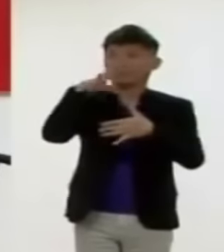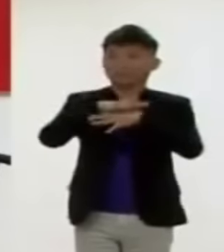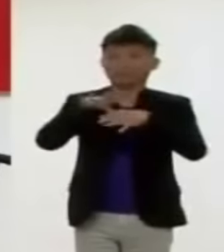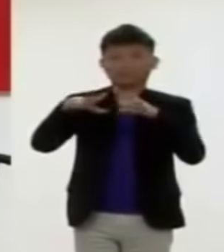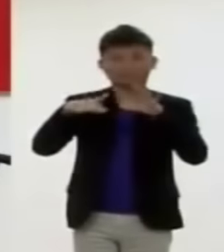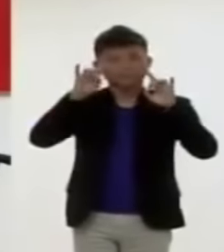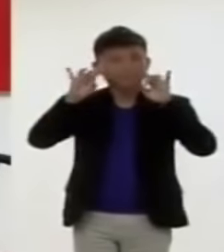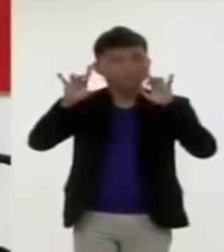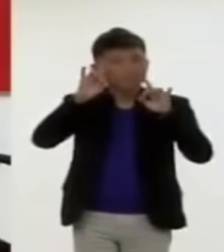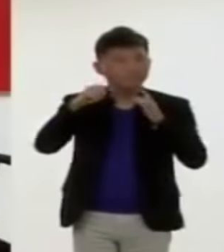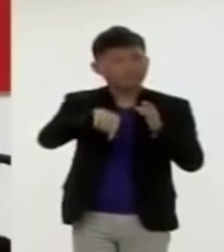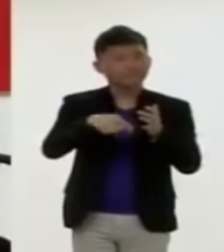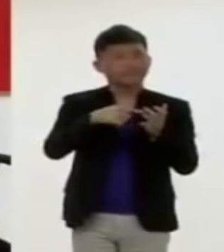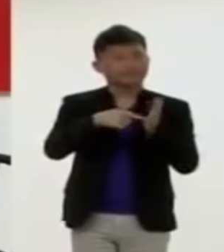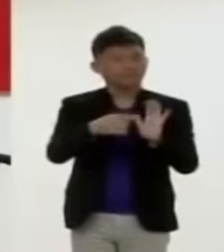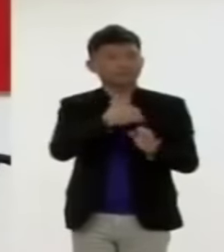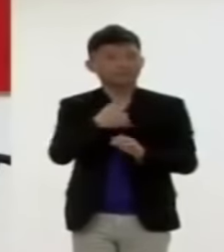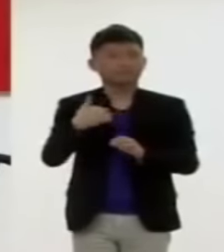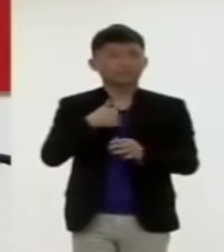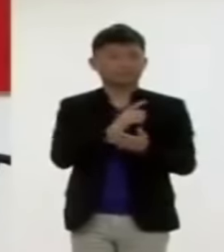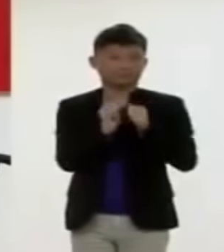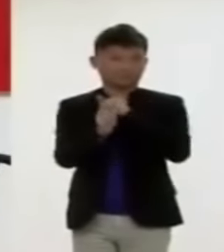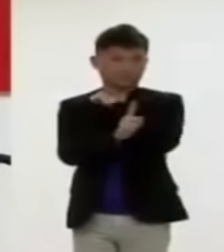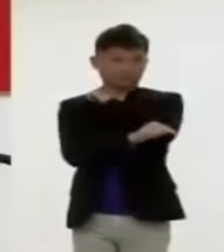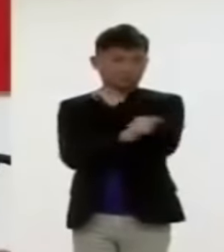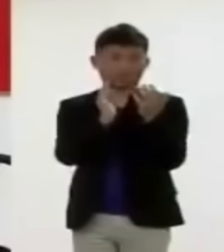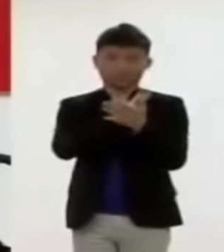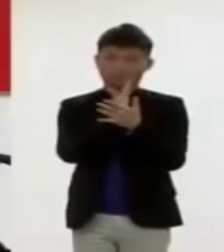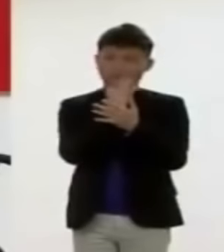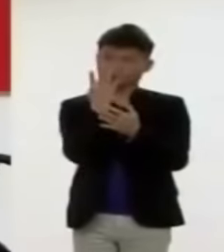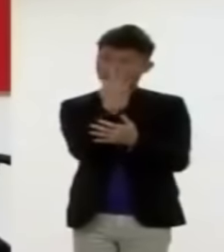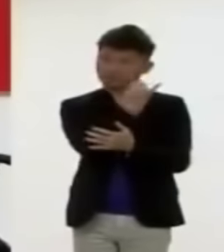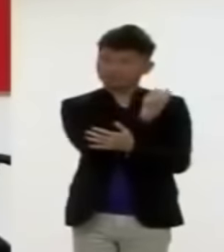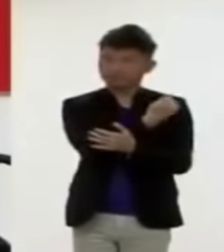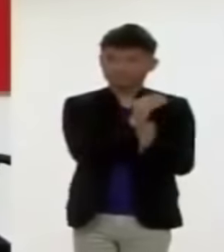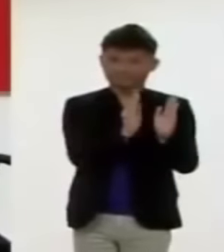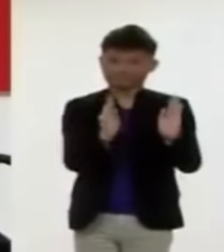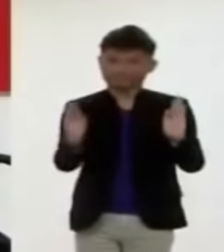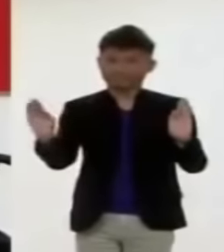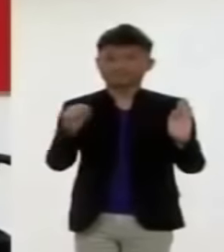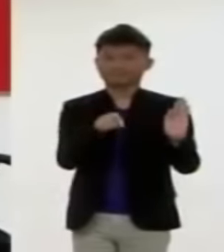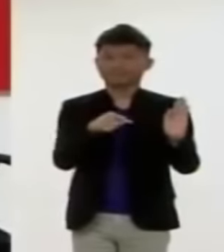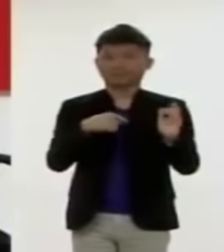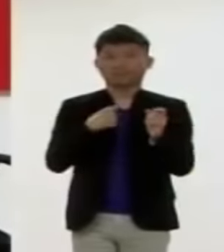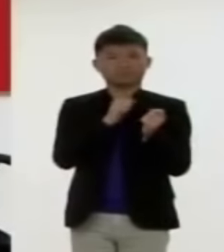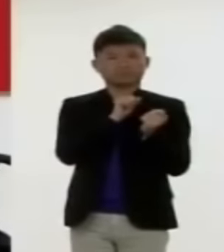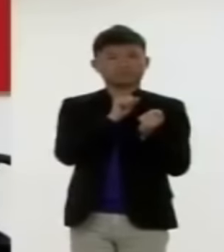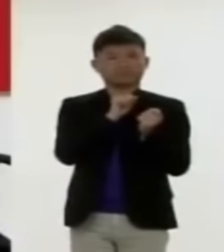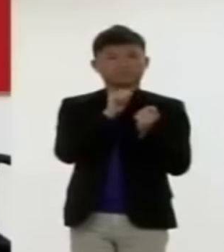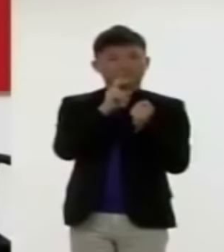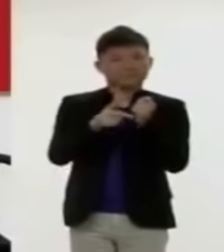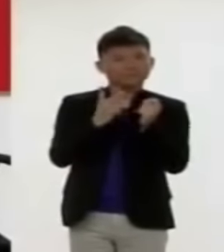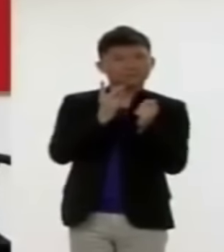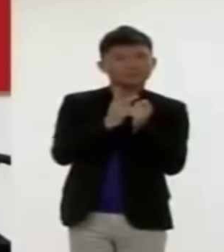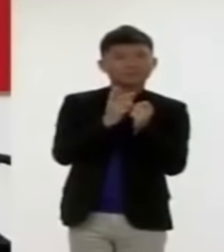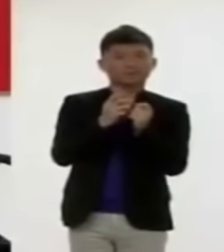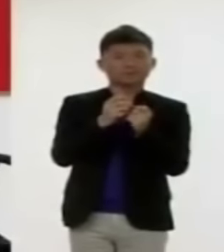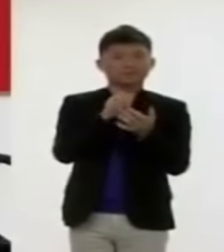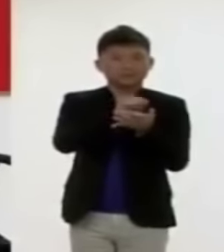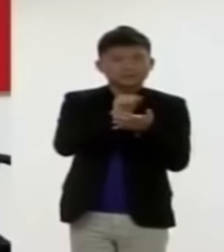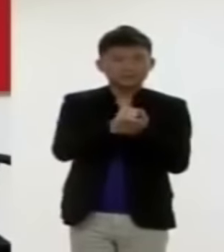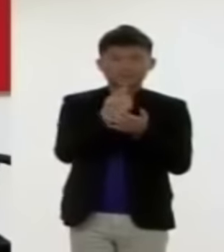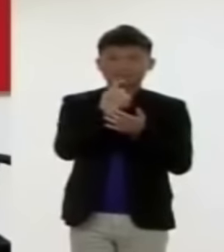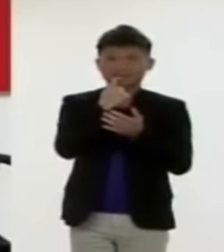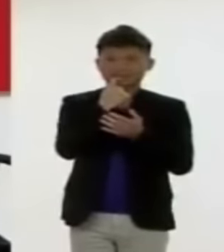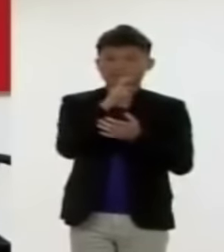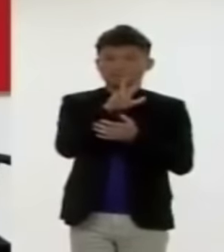可以呈现。最后这几本书我花了6、7年的时间记录一位106岁白色恐怖受害